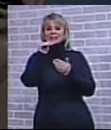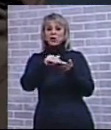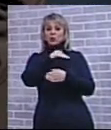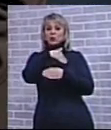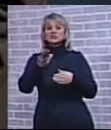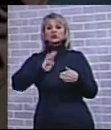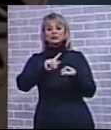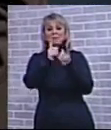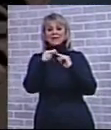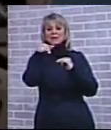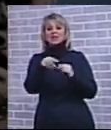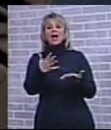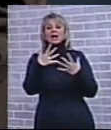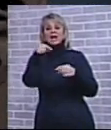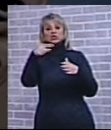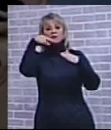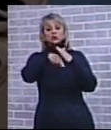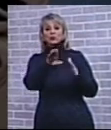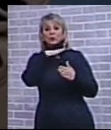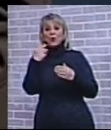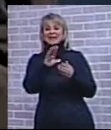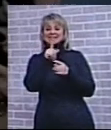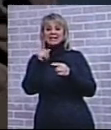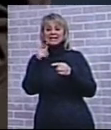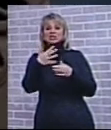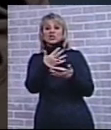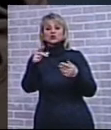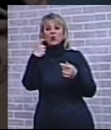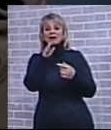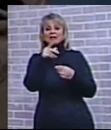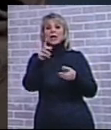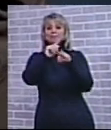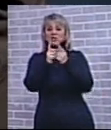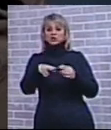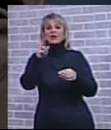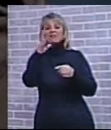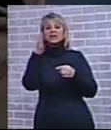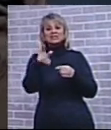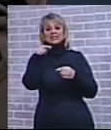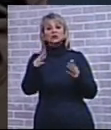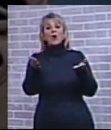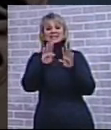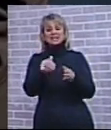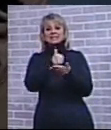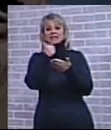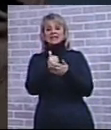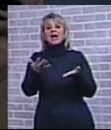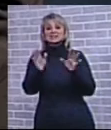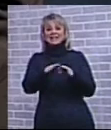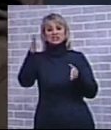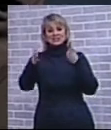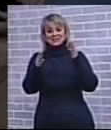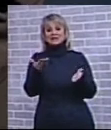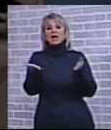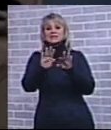улице ждут перемены. Конечно, внутри многое изменилось. За 100 лет были перестроены квартиры. Но осталось главное. Остались стены